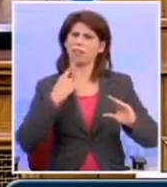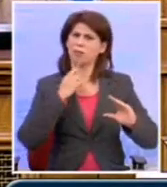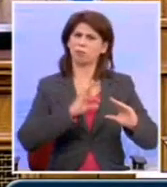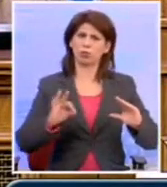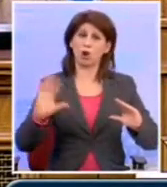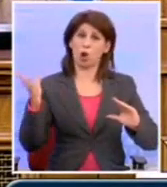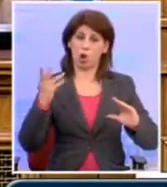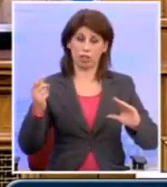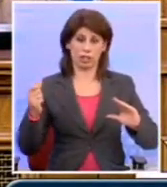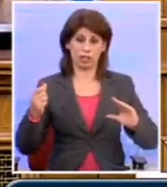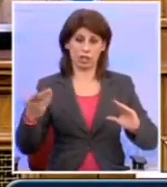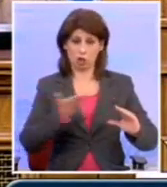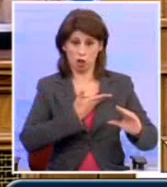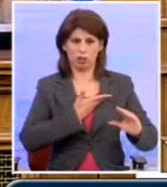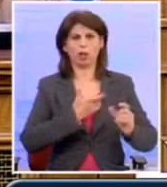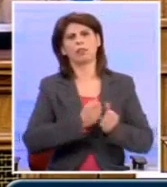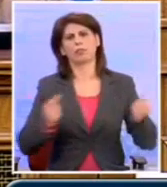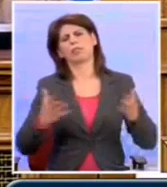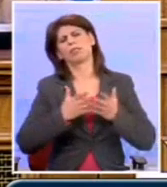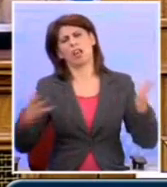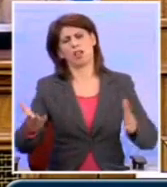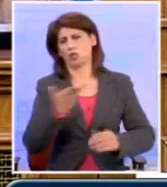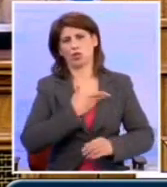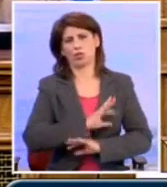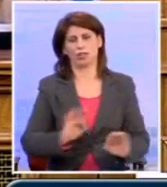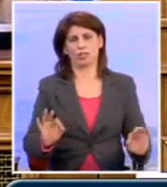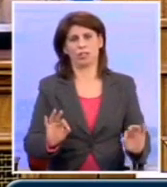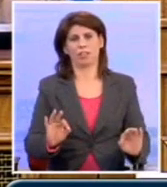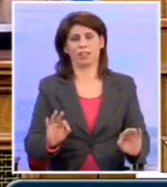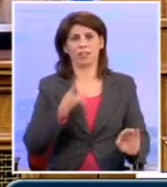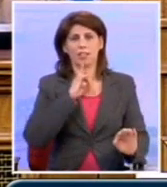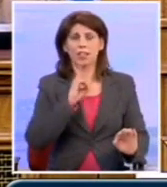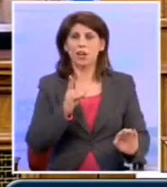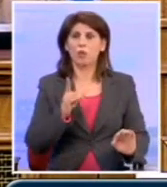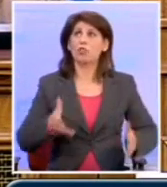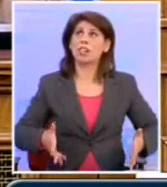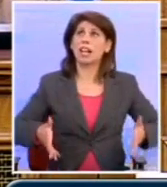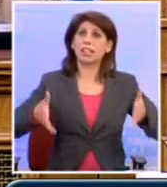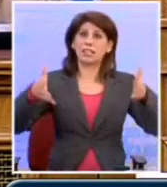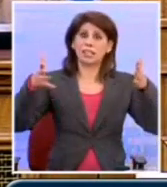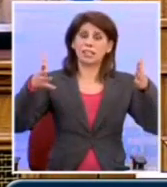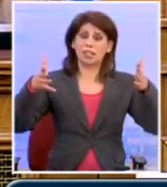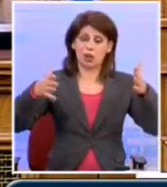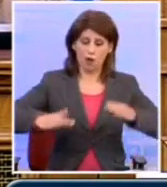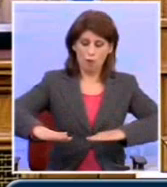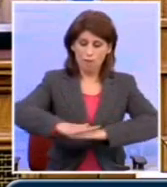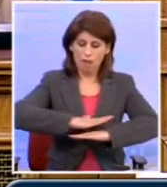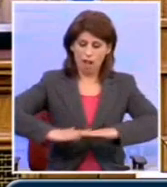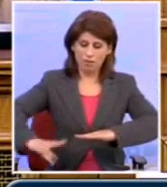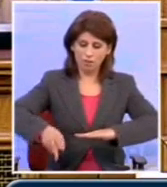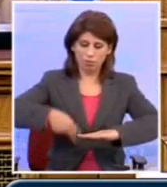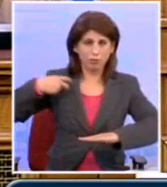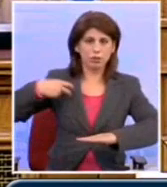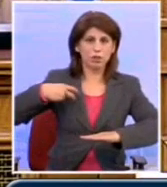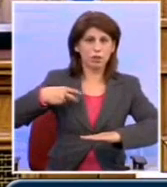όταν θα έρθει το σοκ θα είναι τεράστιο. Είναι σαν να βγάζεις από ένα κτίριο τα θεμέλια και να